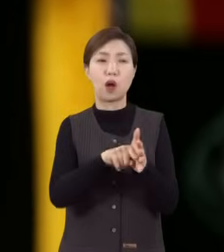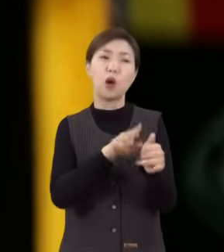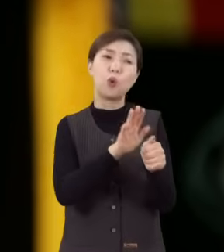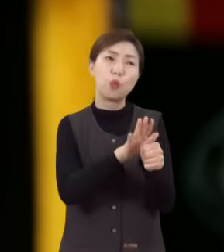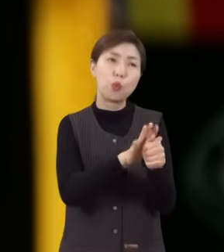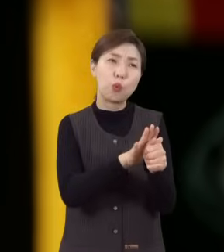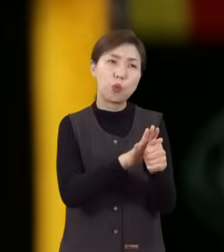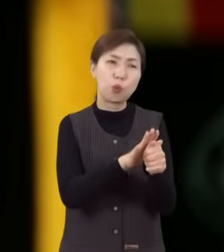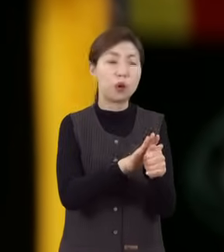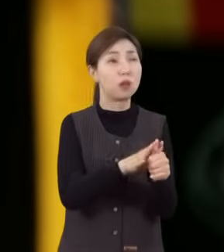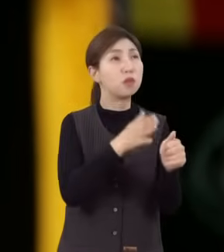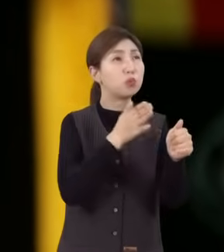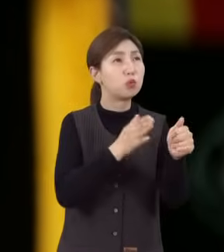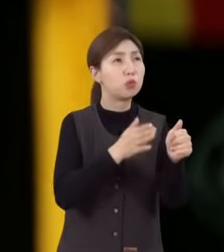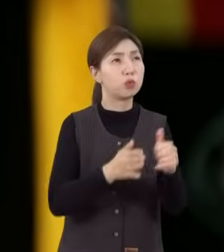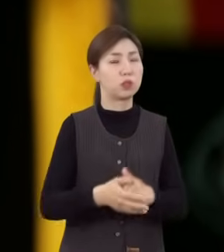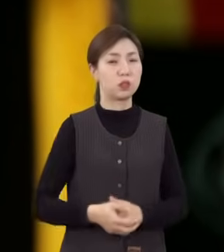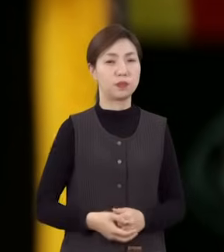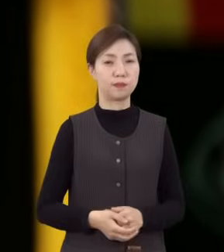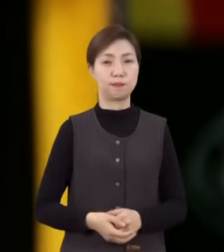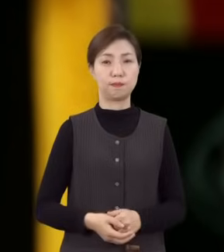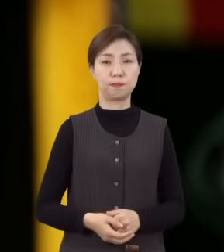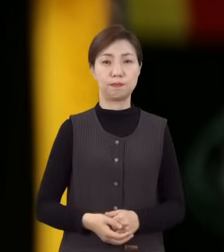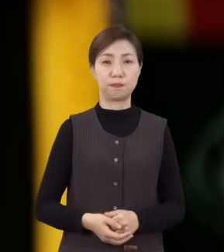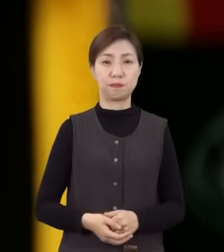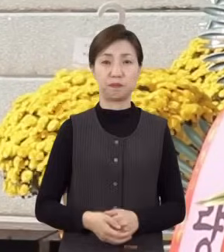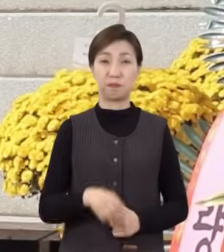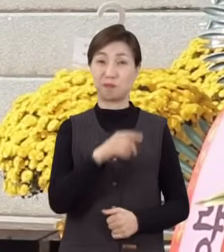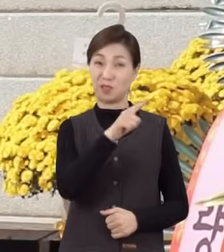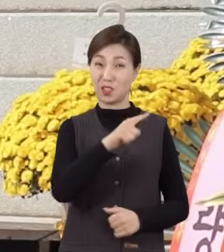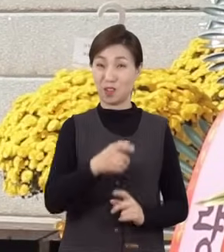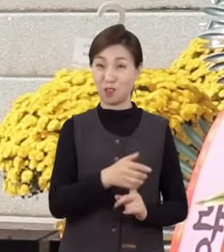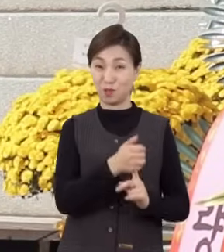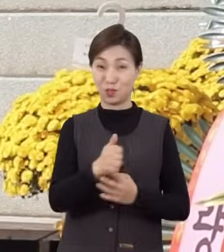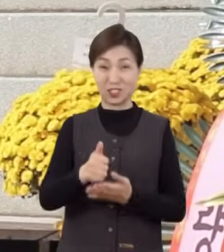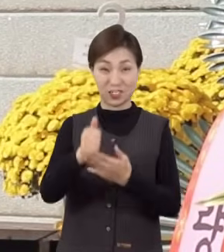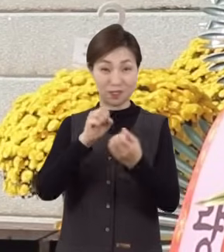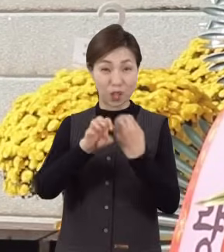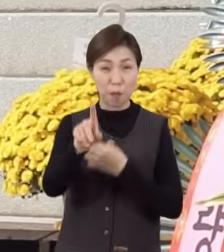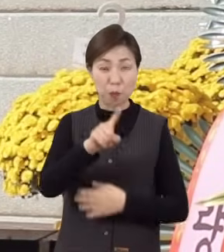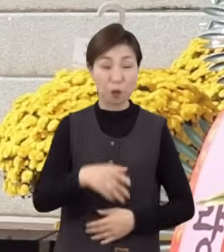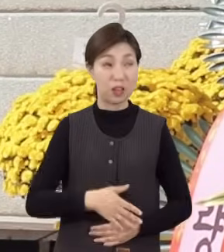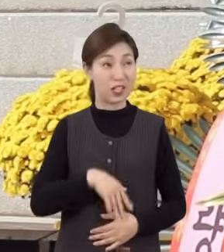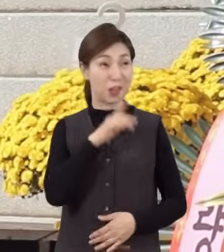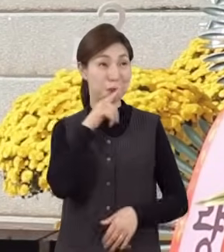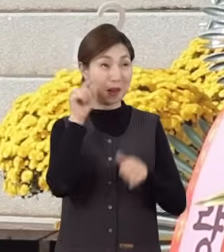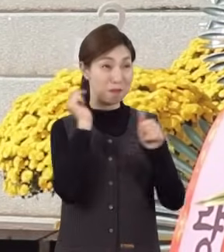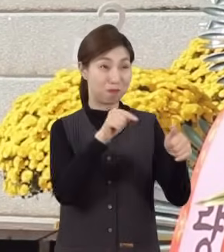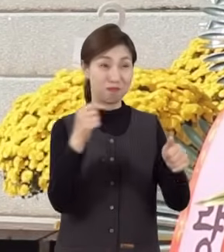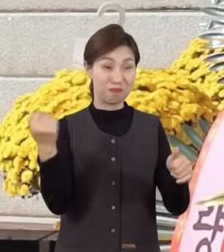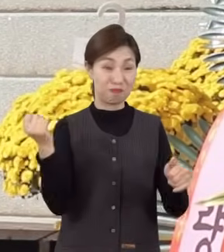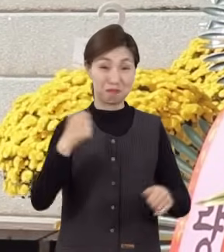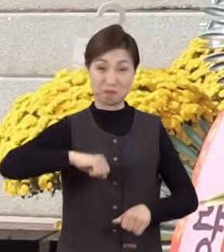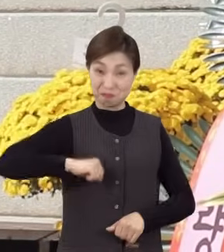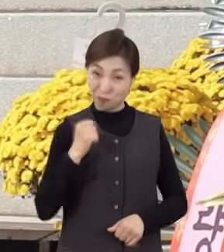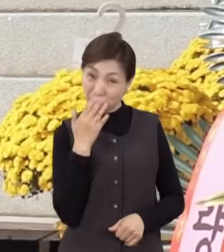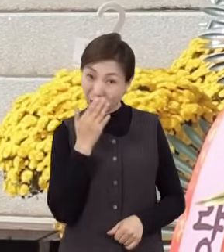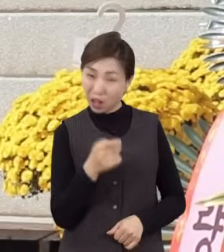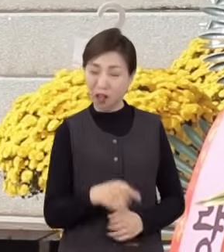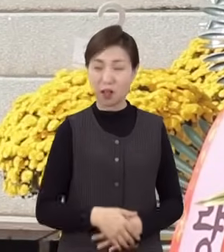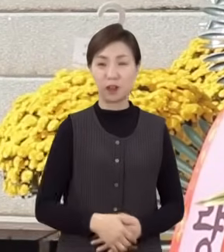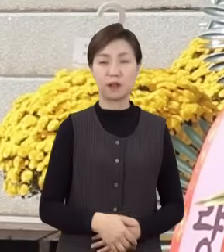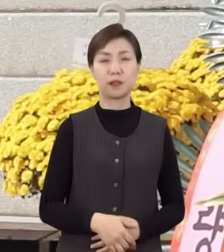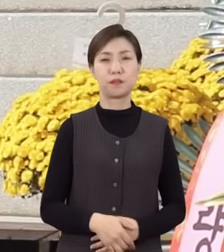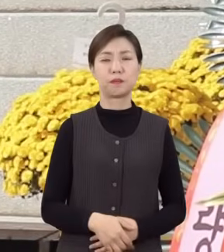해주십시오. 자, 그때 부처님이 이렇게 말씀하십니다. 내 말을 듣겠냐? 내 말을